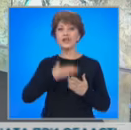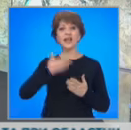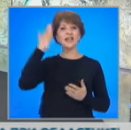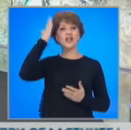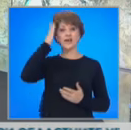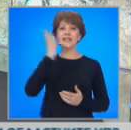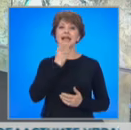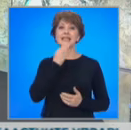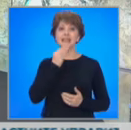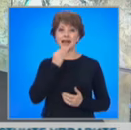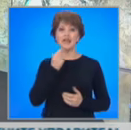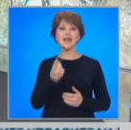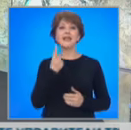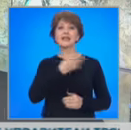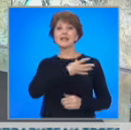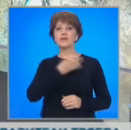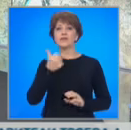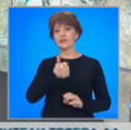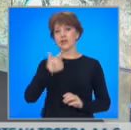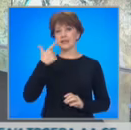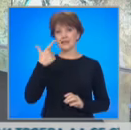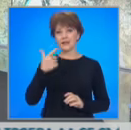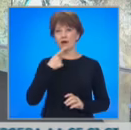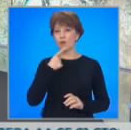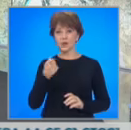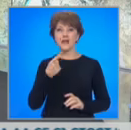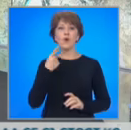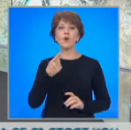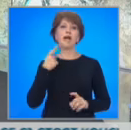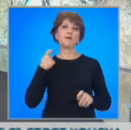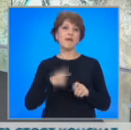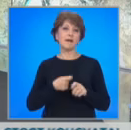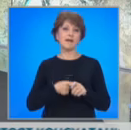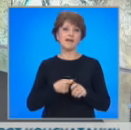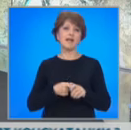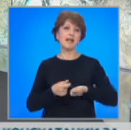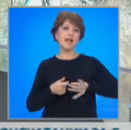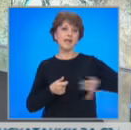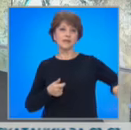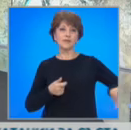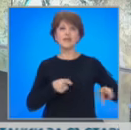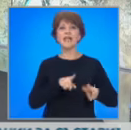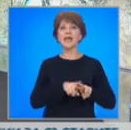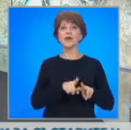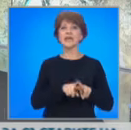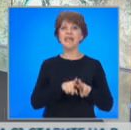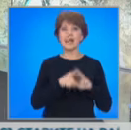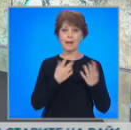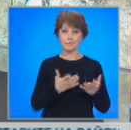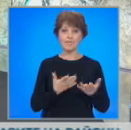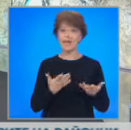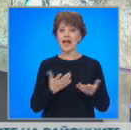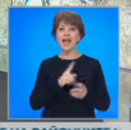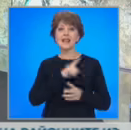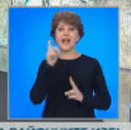държавата Израел, и 1967, когато е анексиран източен Йерусалим. Всъщност, неразрешеният